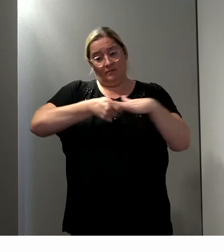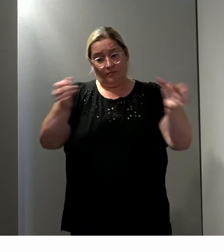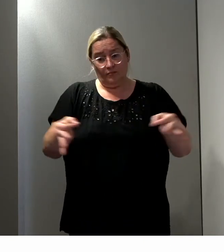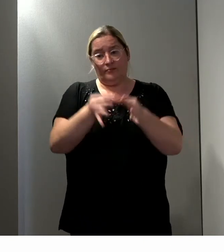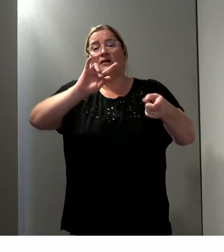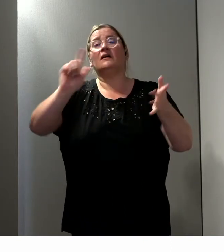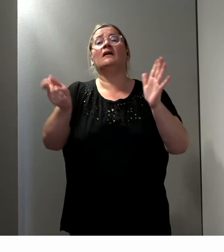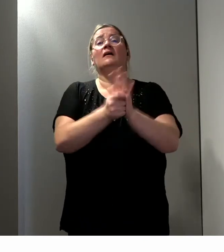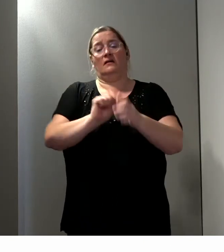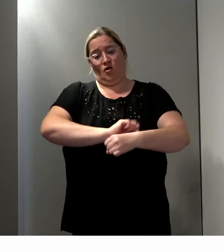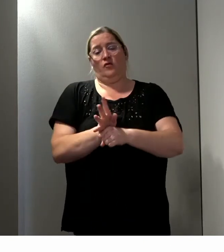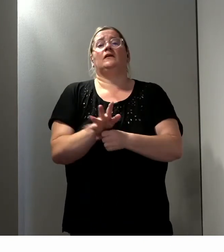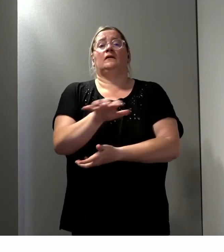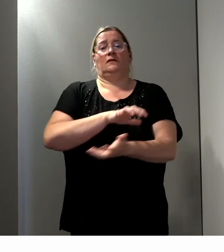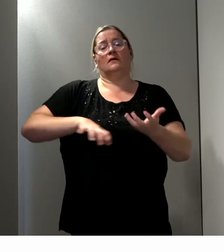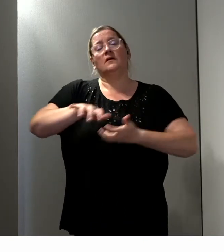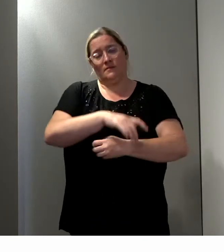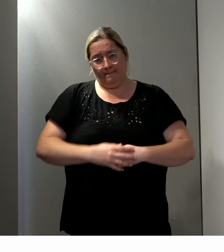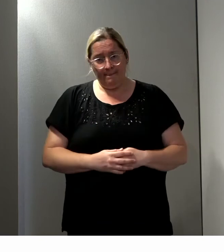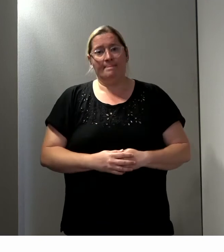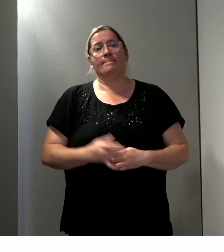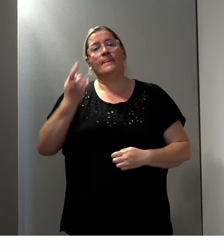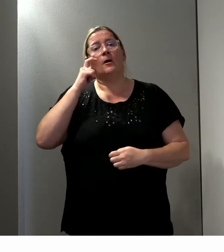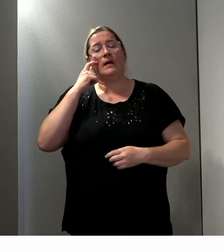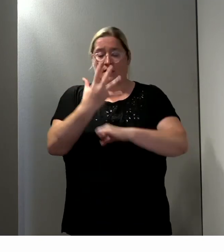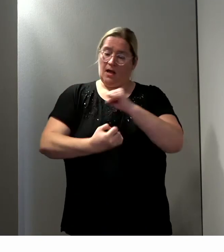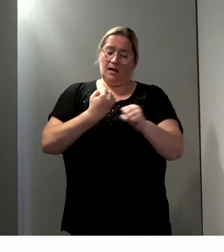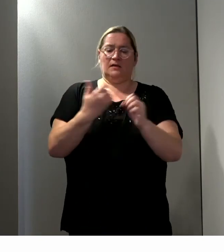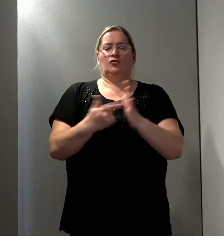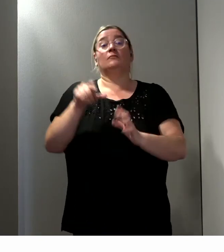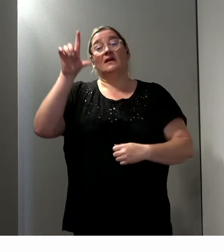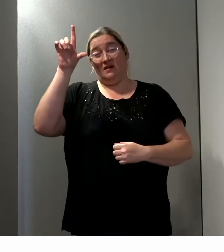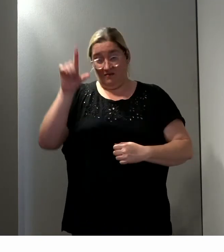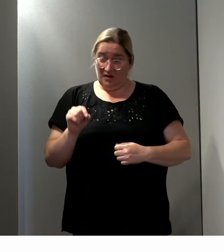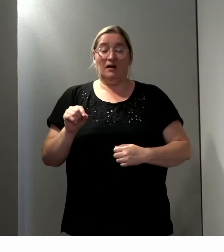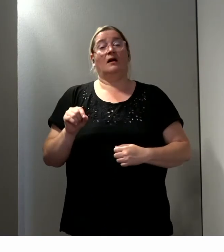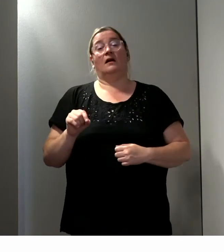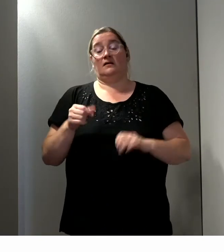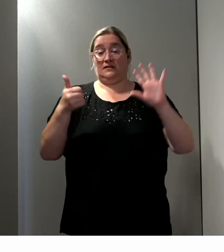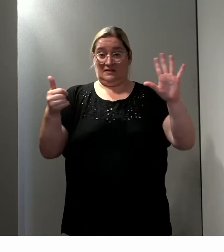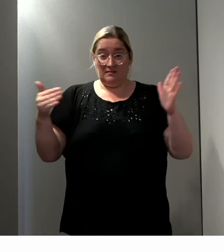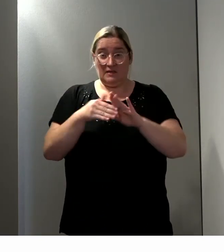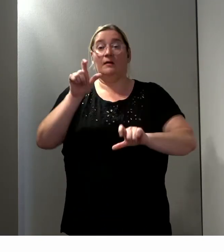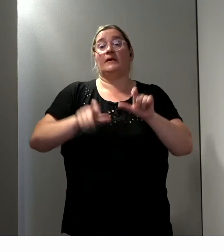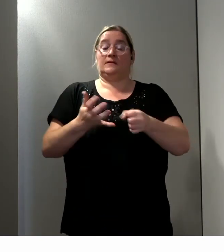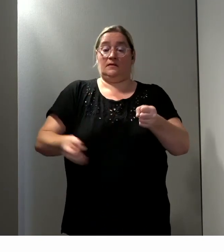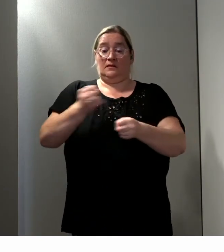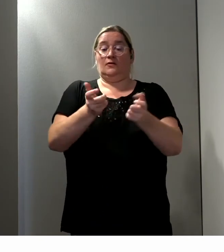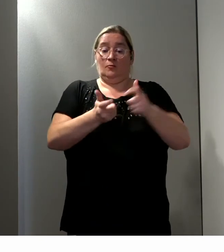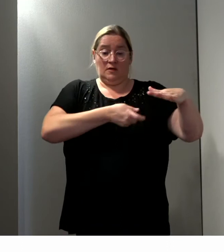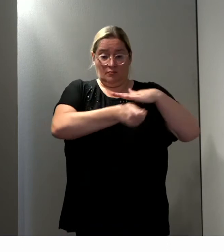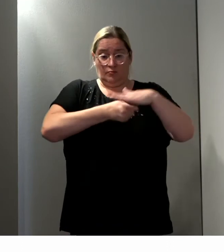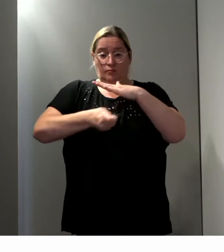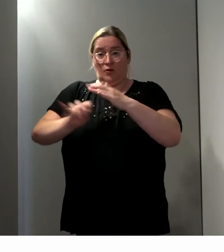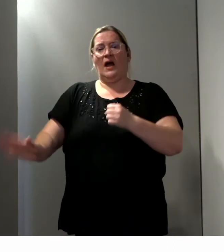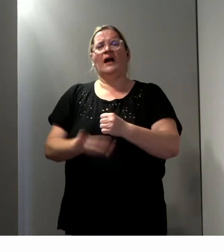de la crise Covid, et on s'aperçoit que finalement, en 2020, on a aidé financièrement 6 000 entrepreneurs qu'on avait